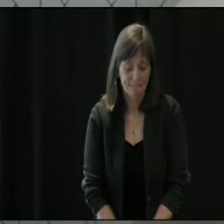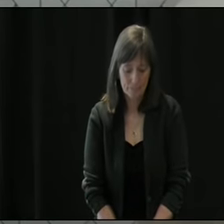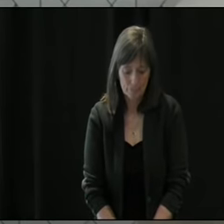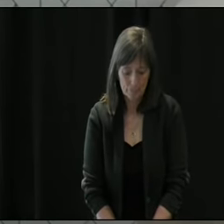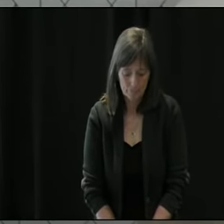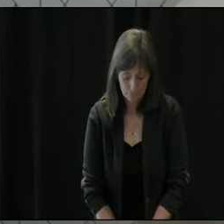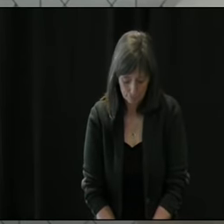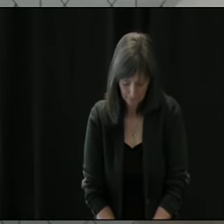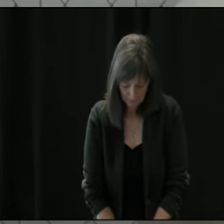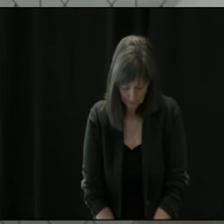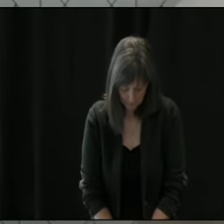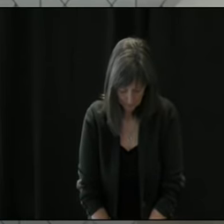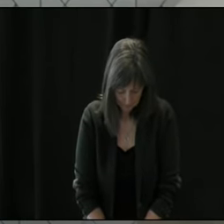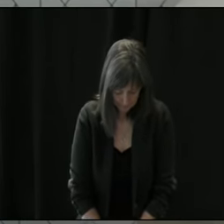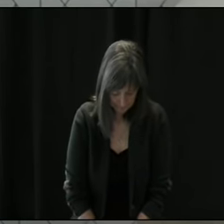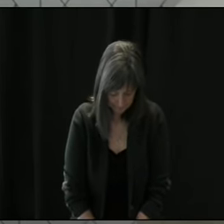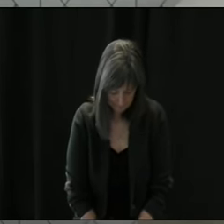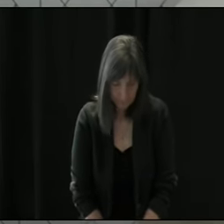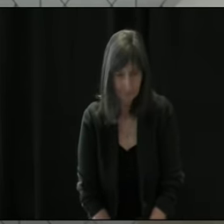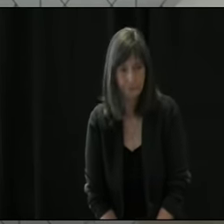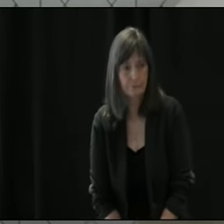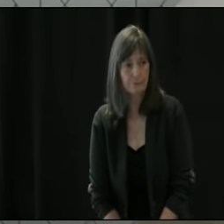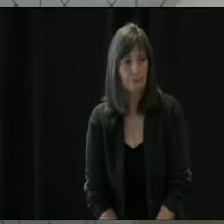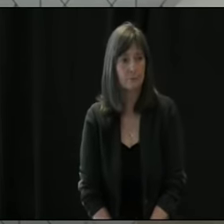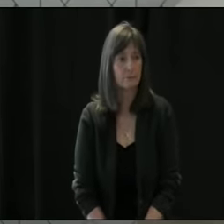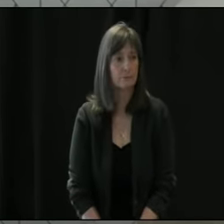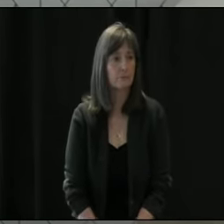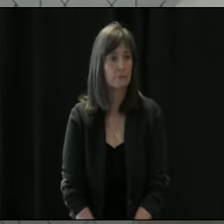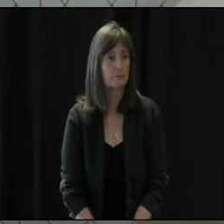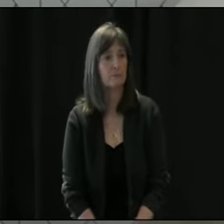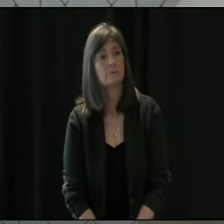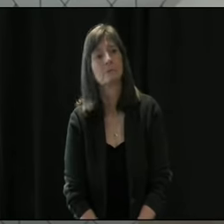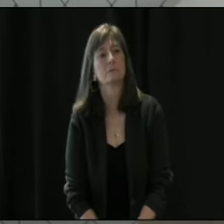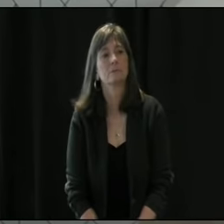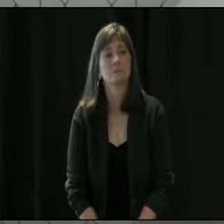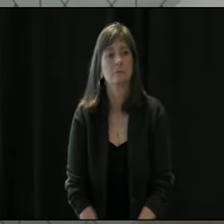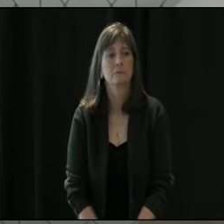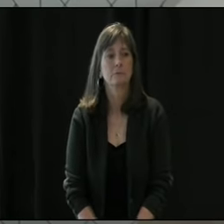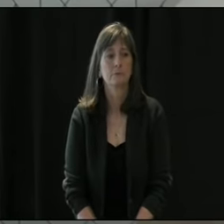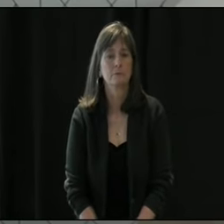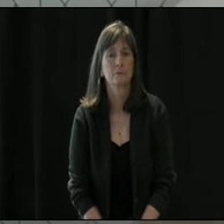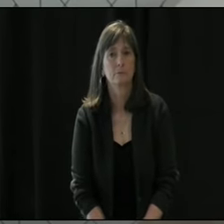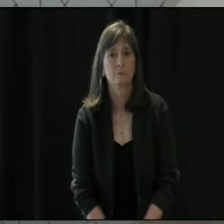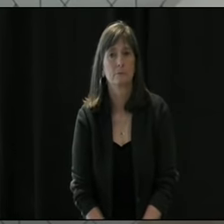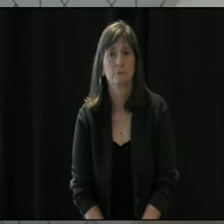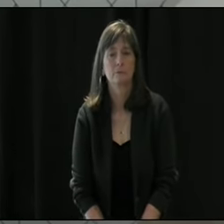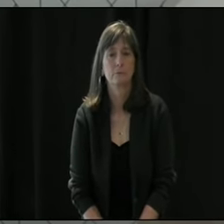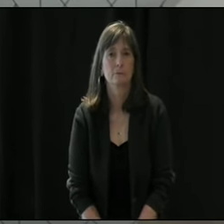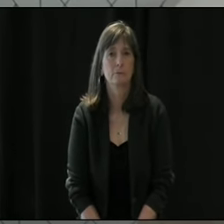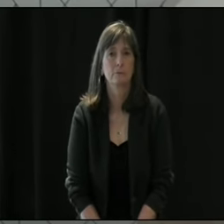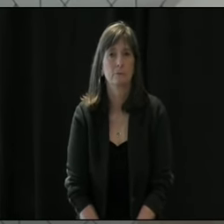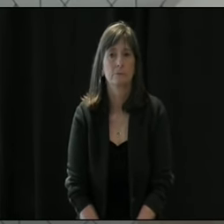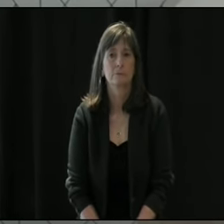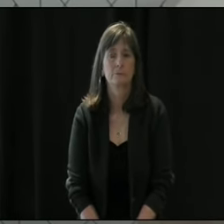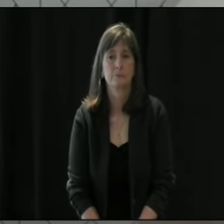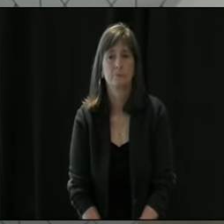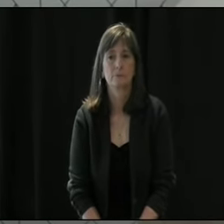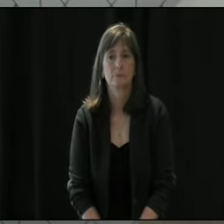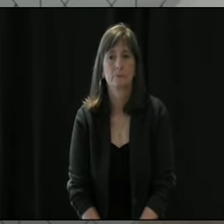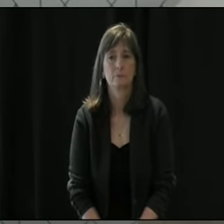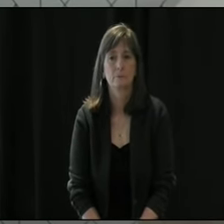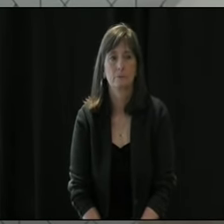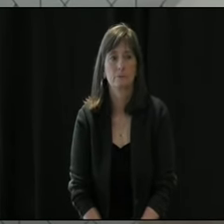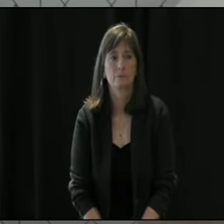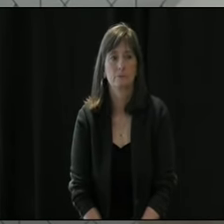les établissements scolaires soit plus mince. Maintenant, on a